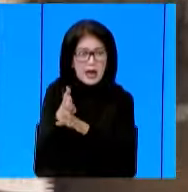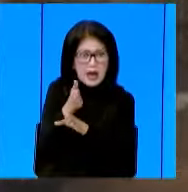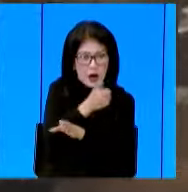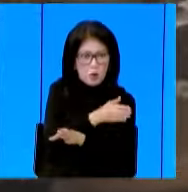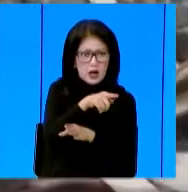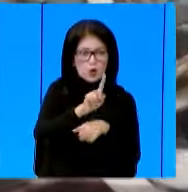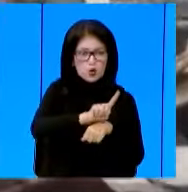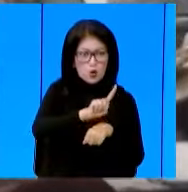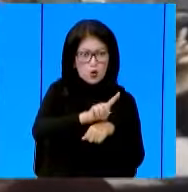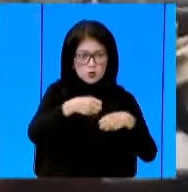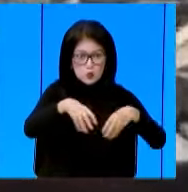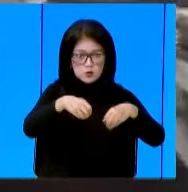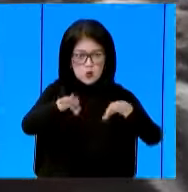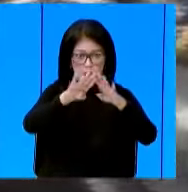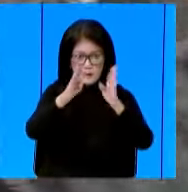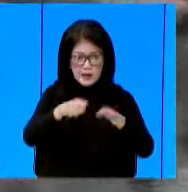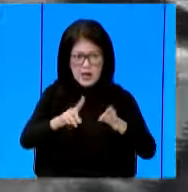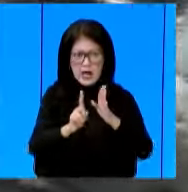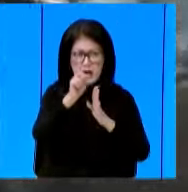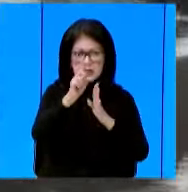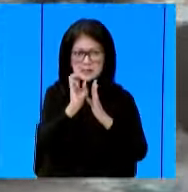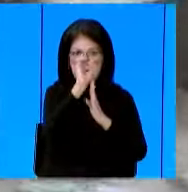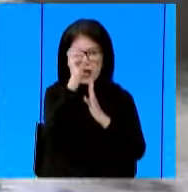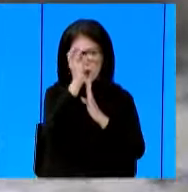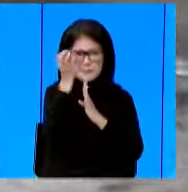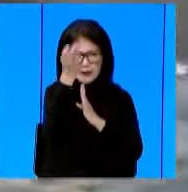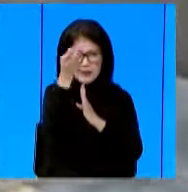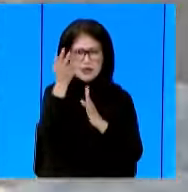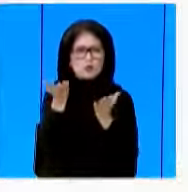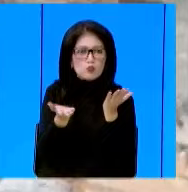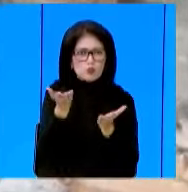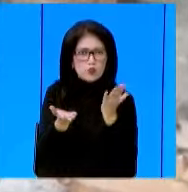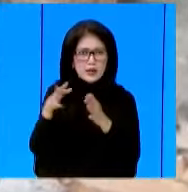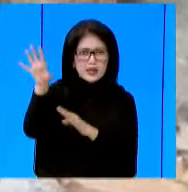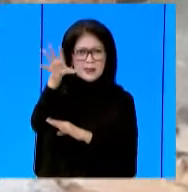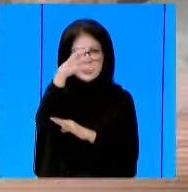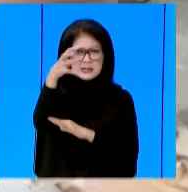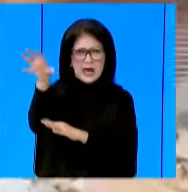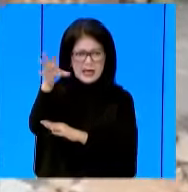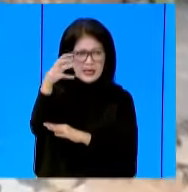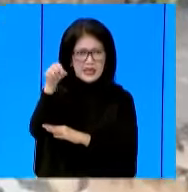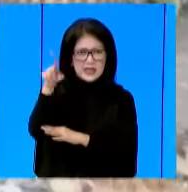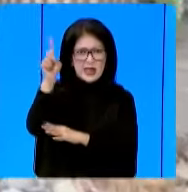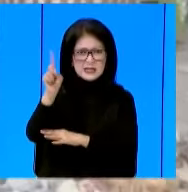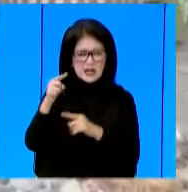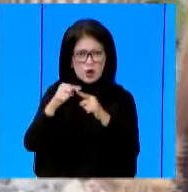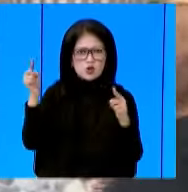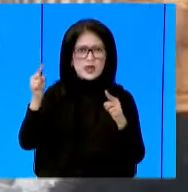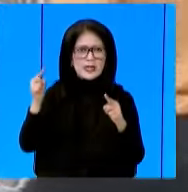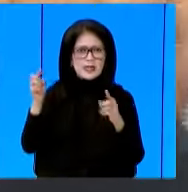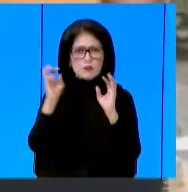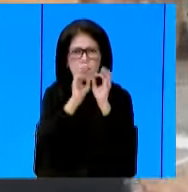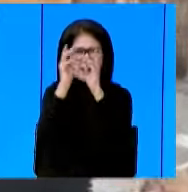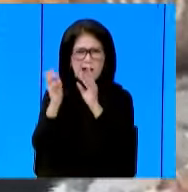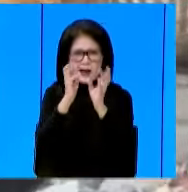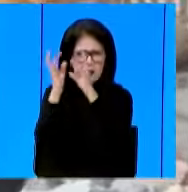pedagang buah pepaya. Diduga karena korsleting listrik pada kipas angin. Dari mana tuh? Dari dalam, atas. Dari